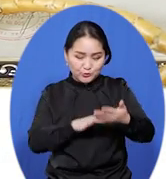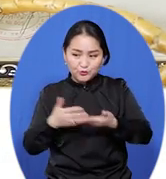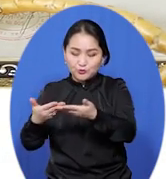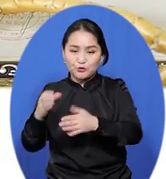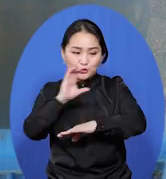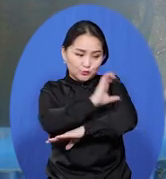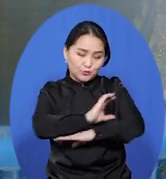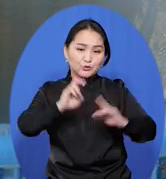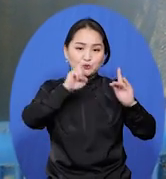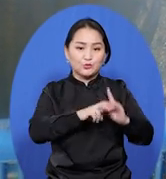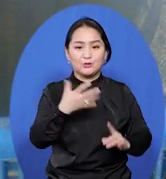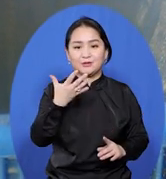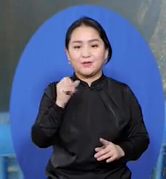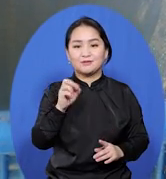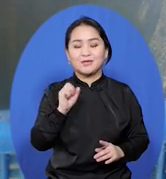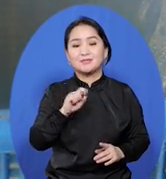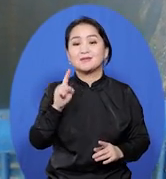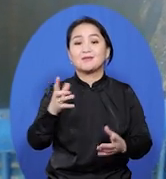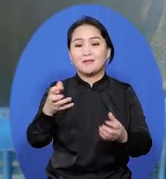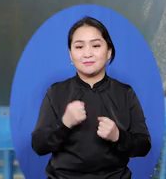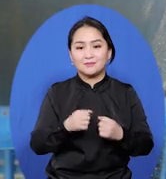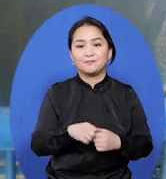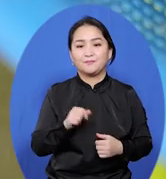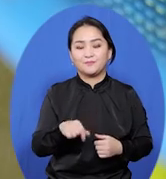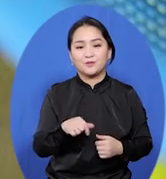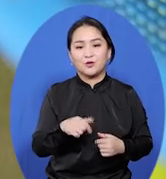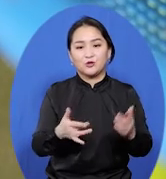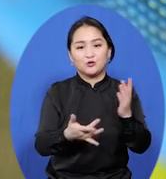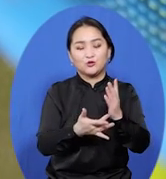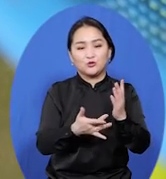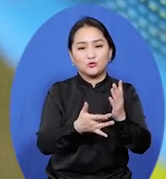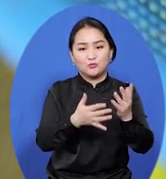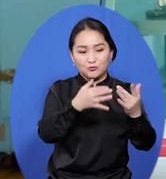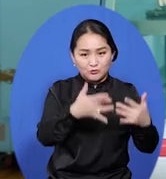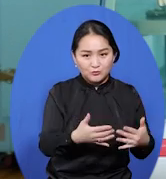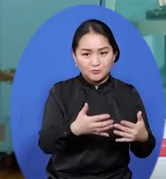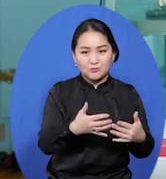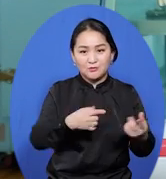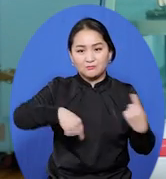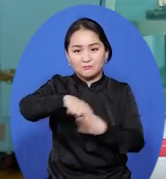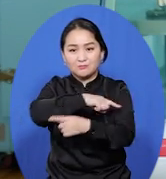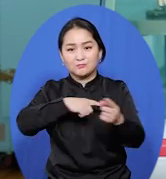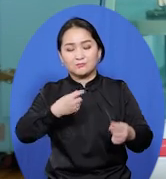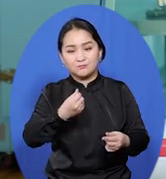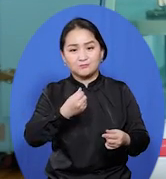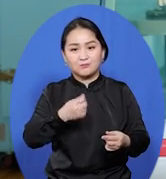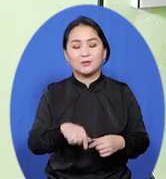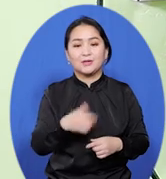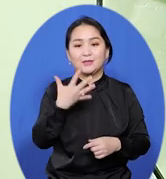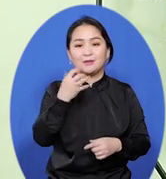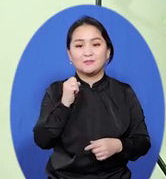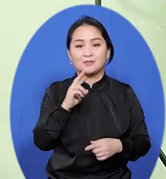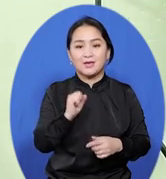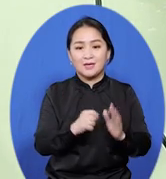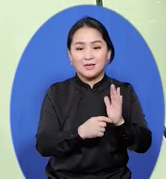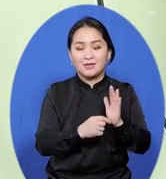суугаад тэрнийхээ дагуу 50 сая төгрөний зээл авсан. Тэр зээлээр манайх тоног төхөөрөмж мөн эргэлтийн хөрөнгөө бүрдүүлсэн. Тэгээд тэр